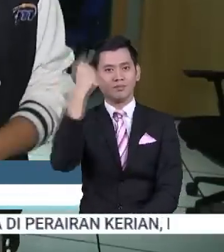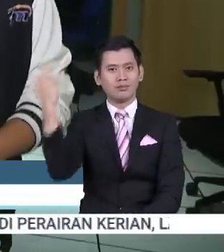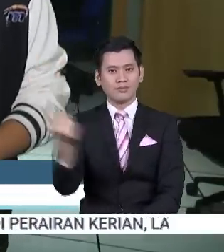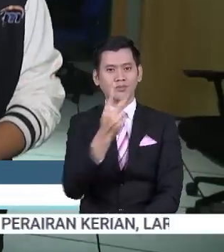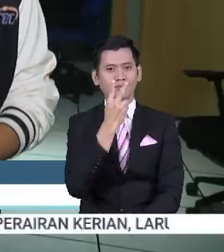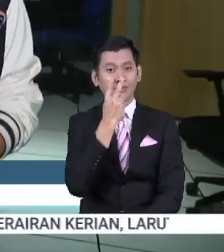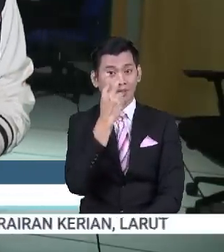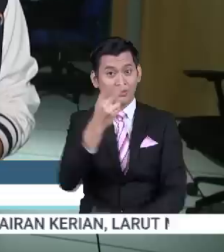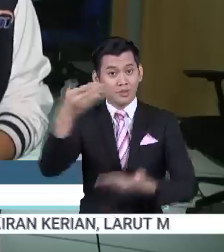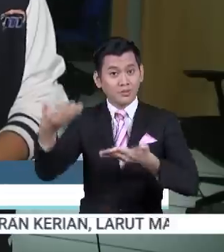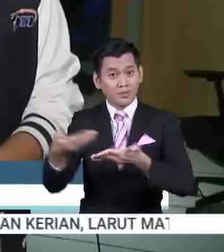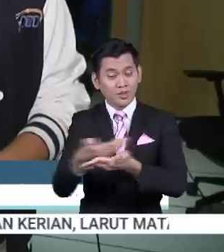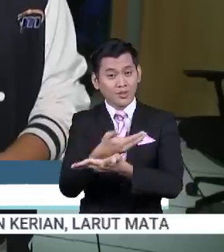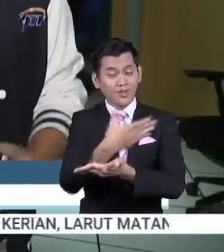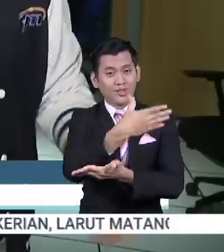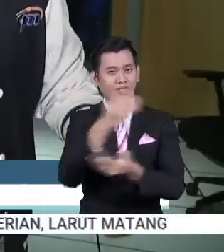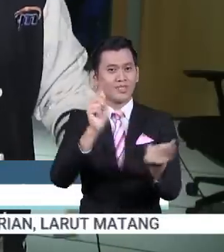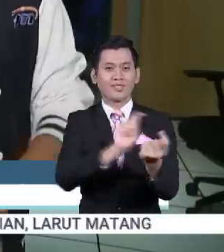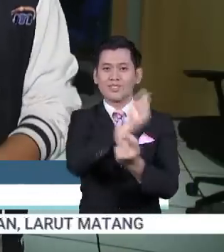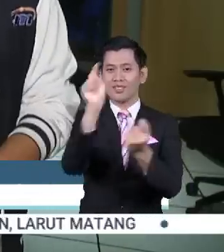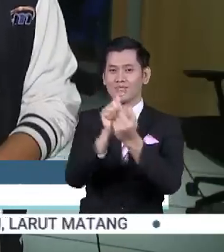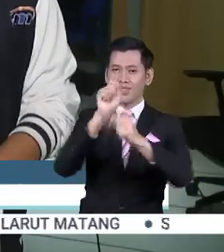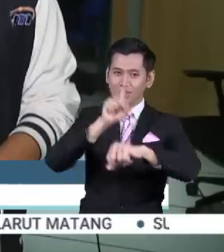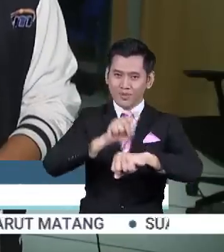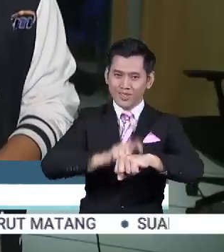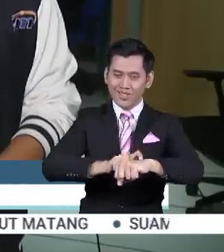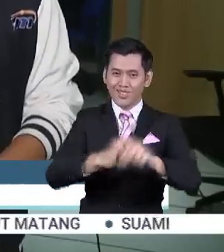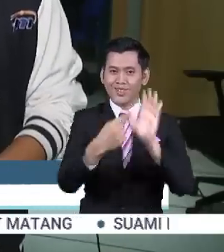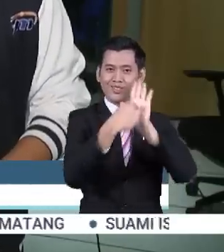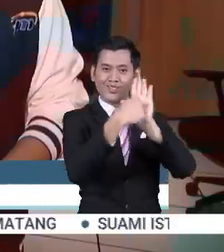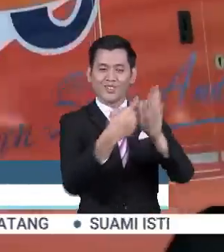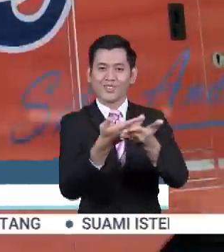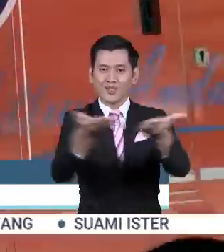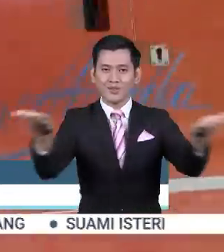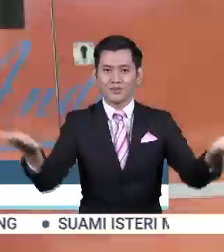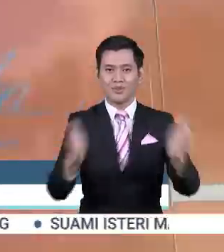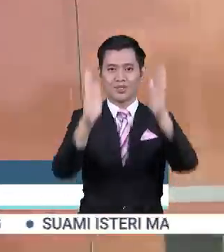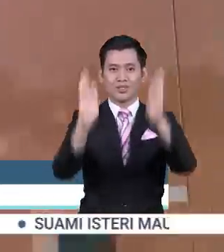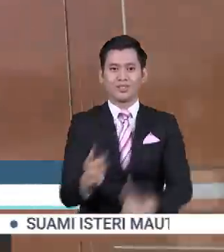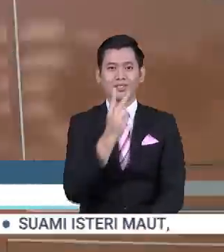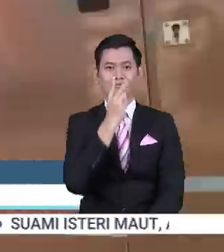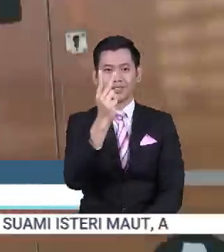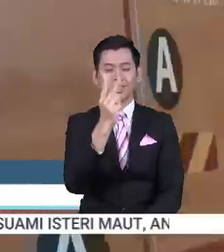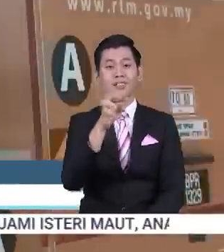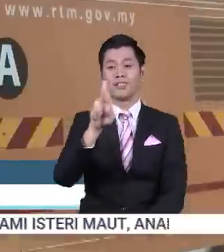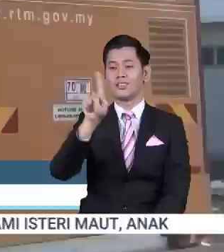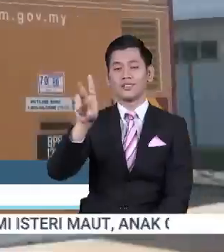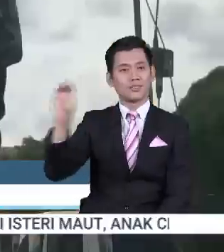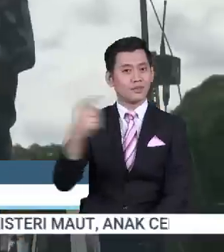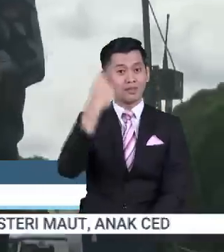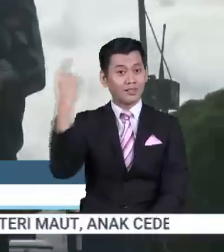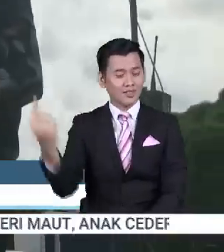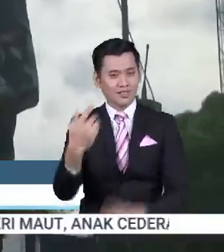kelihatan segar dan bersifat kontemporari untuk paparan para penonton. Dalam memastikan RTM sentiasa di